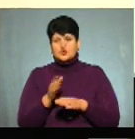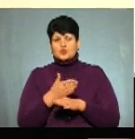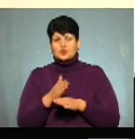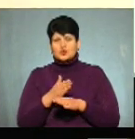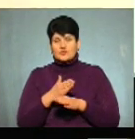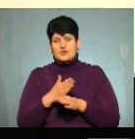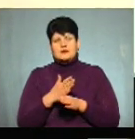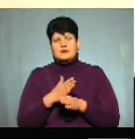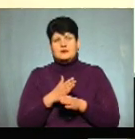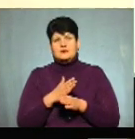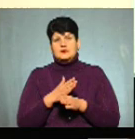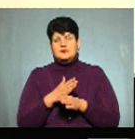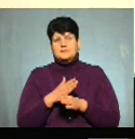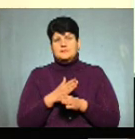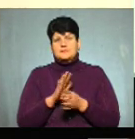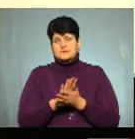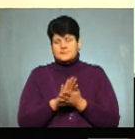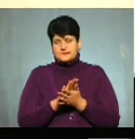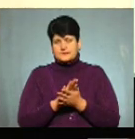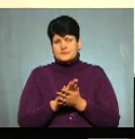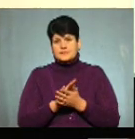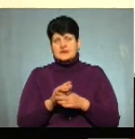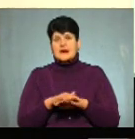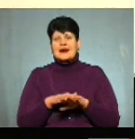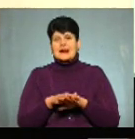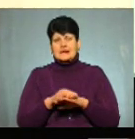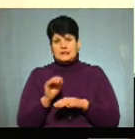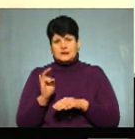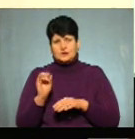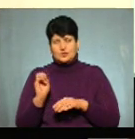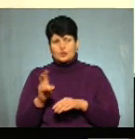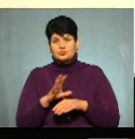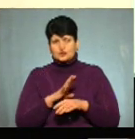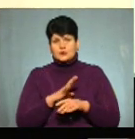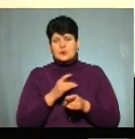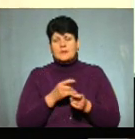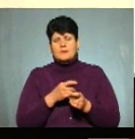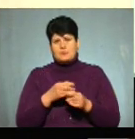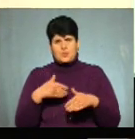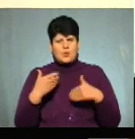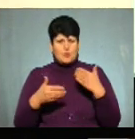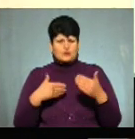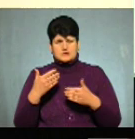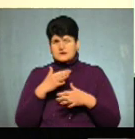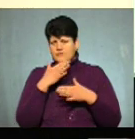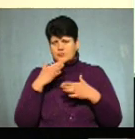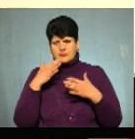сортування побутових відходів. Зокрема, на ринок були пропозиції від багатьох дуже